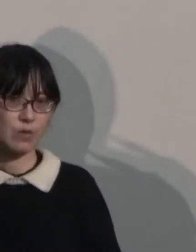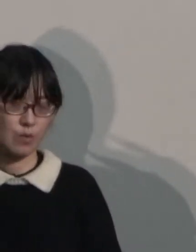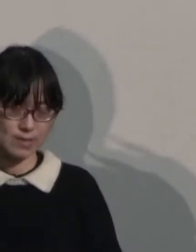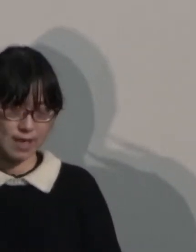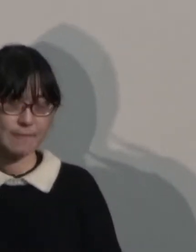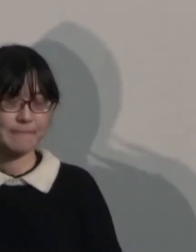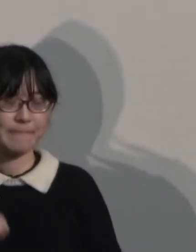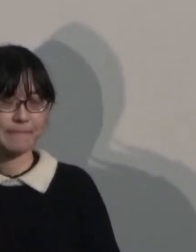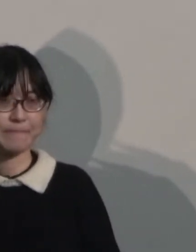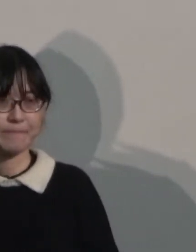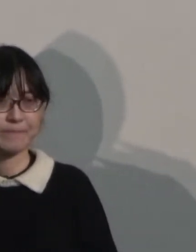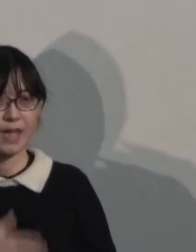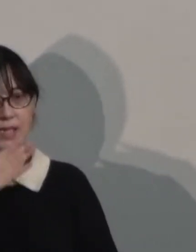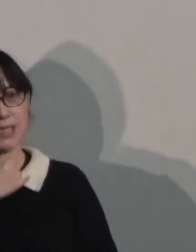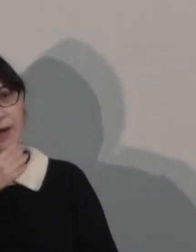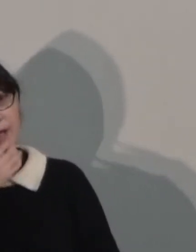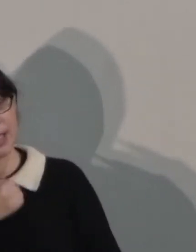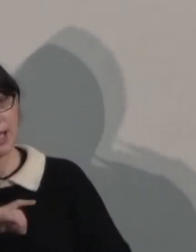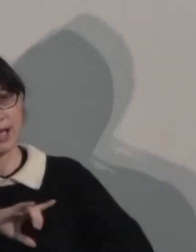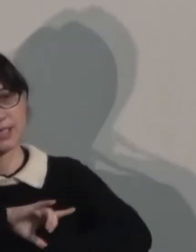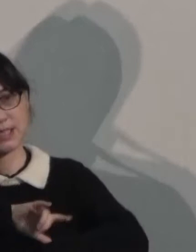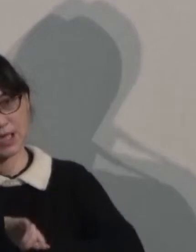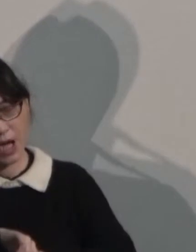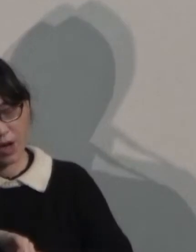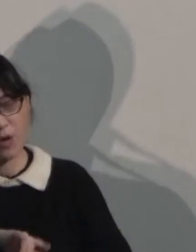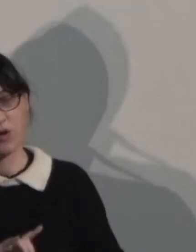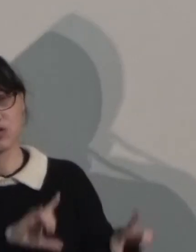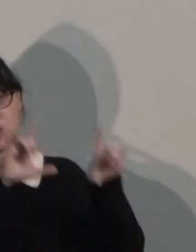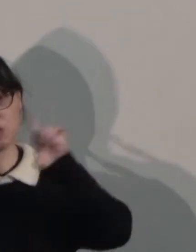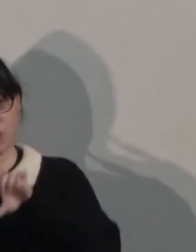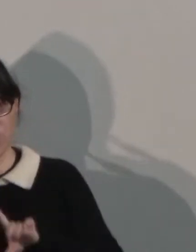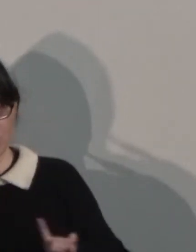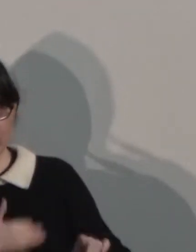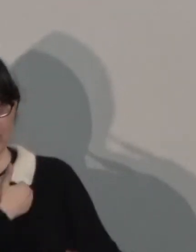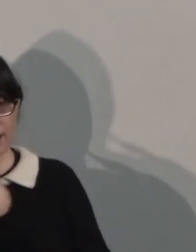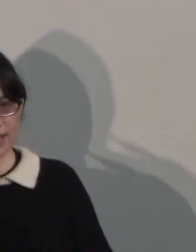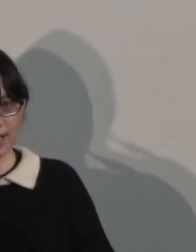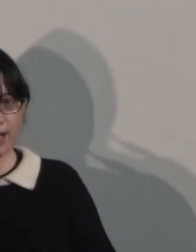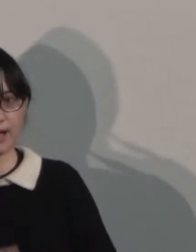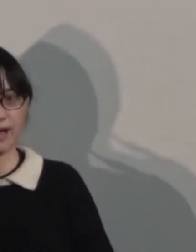え、幸せな時間を過ごすことができた。